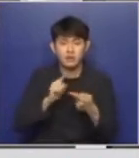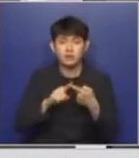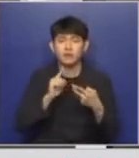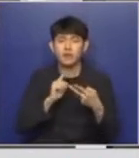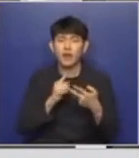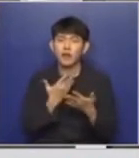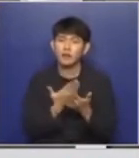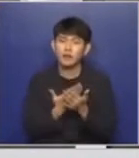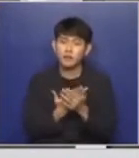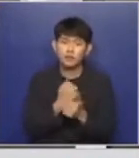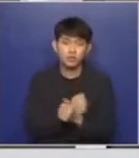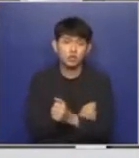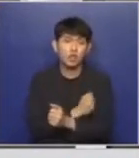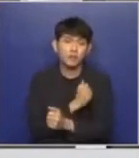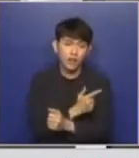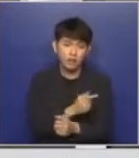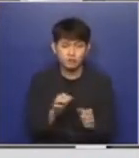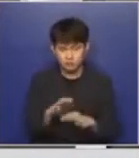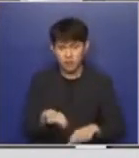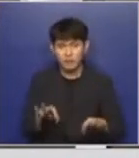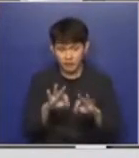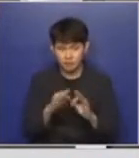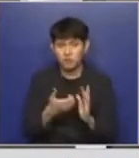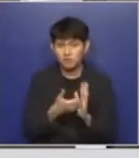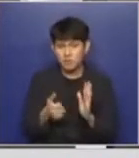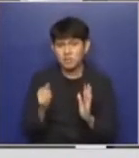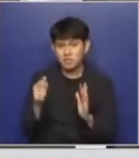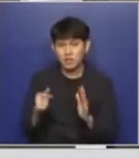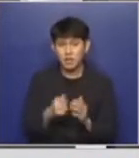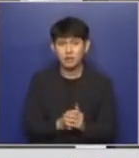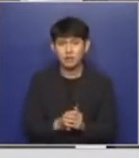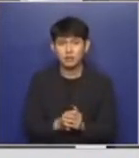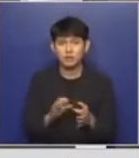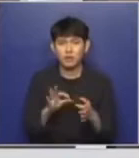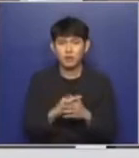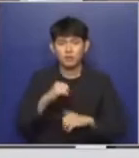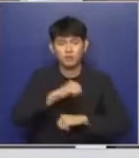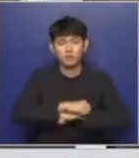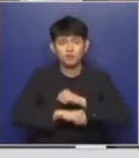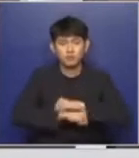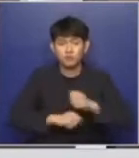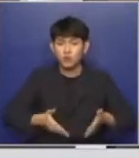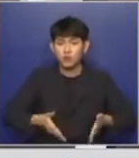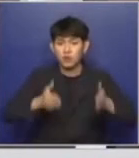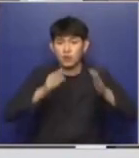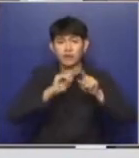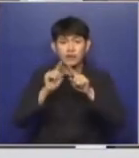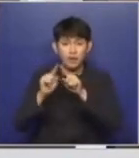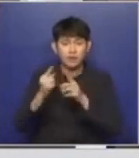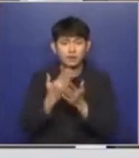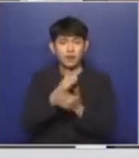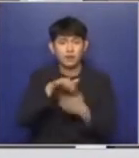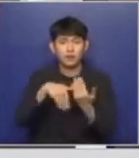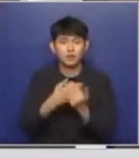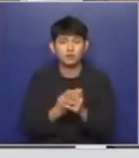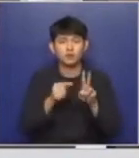งินที่มีความจำเป็นต้องใช้ไม่ว่าคุณลูกพินและสิ่งก่อสร้างต่างๆจำนวนเงินทั้งหมดนะครับ